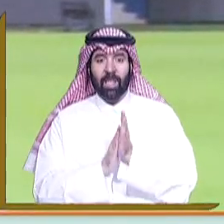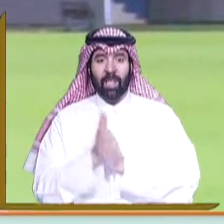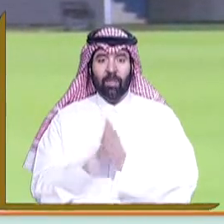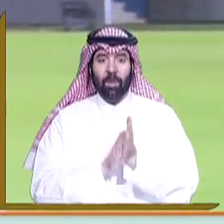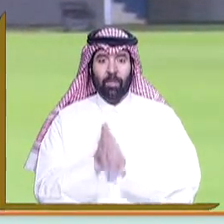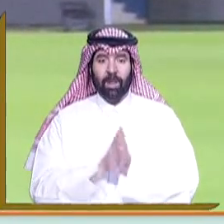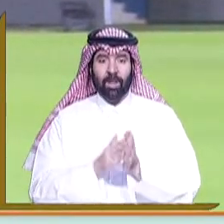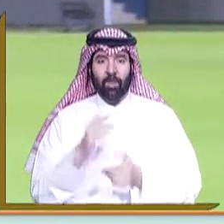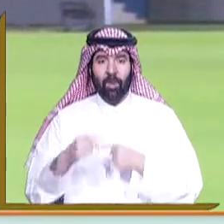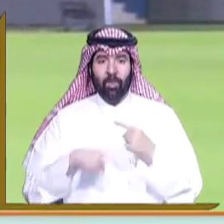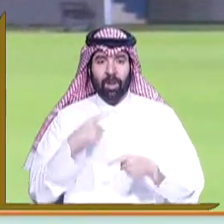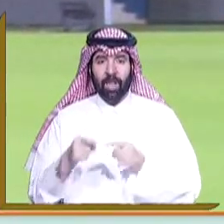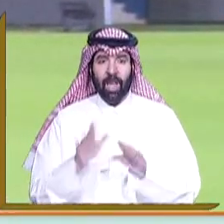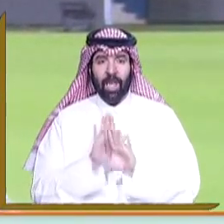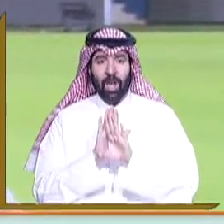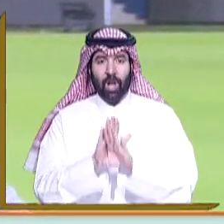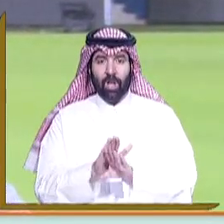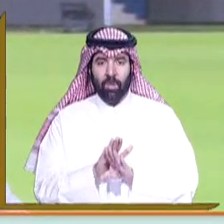والحقيقة الخريجين سوف يخدمون